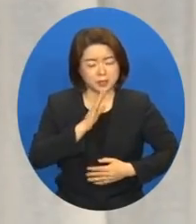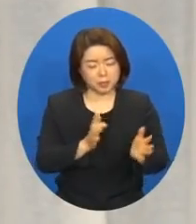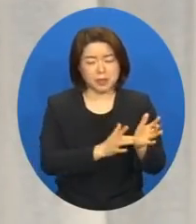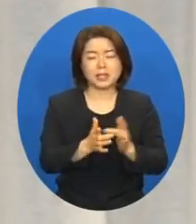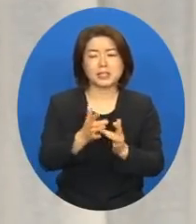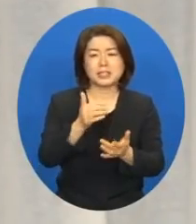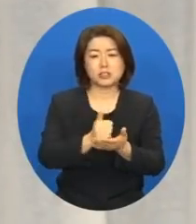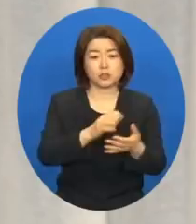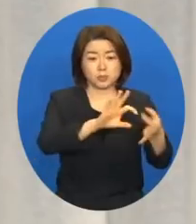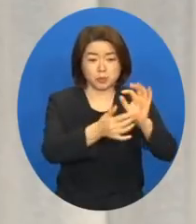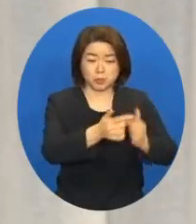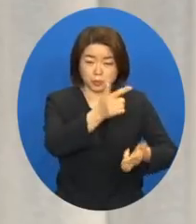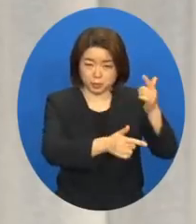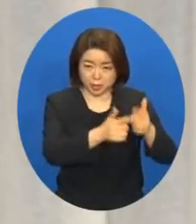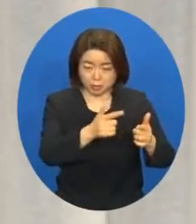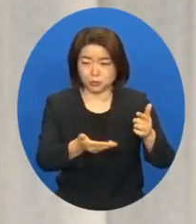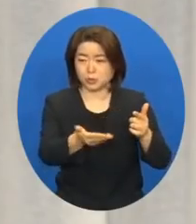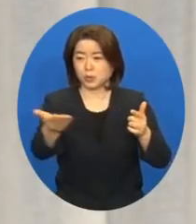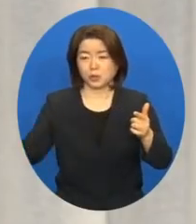여러분은 가지입니다.